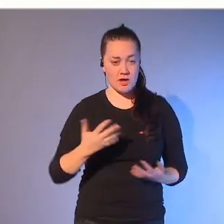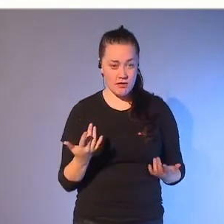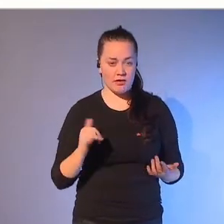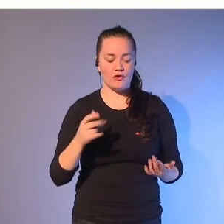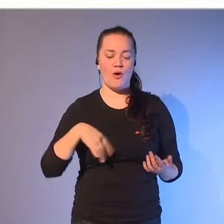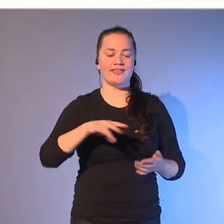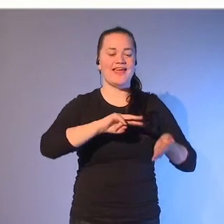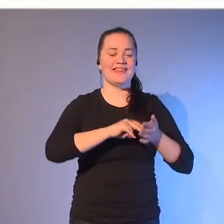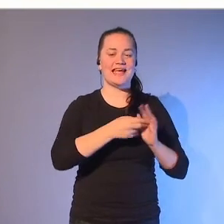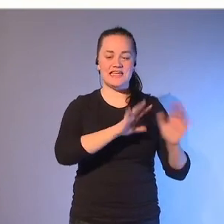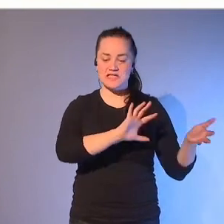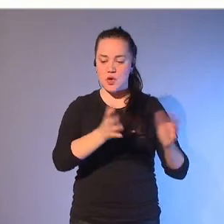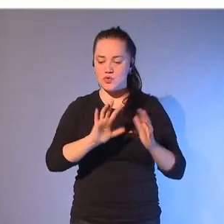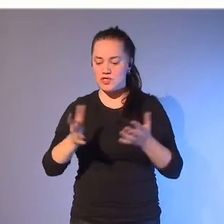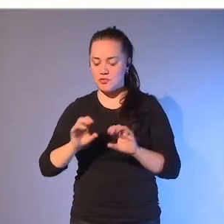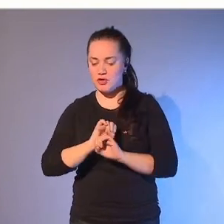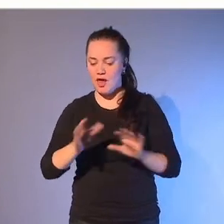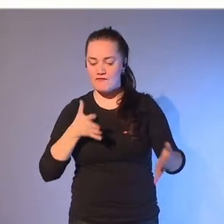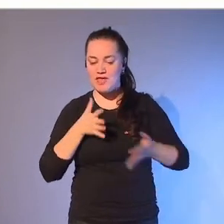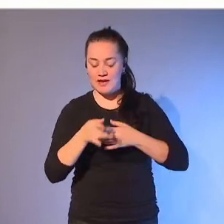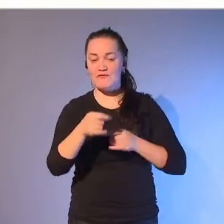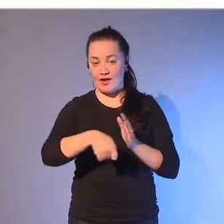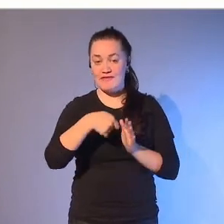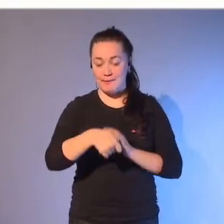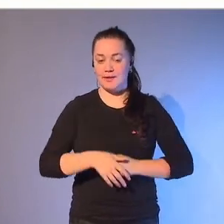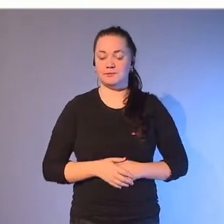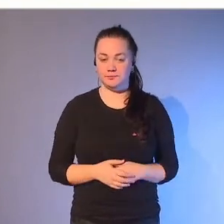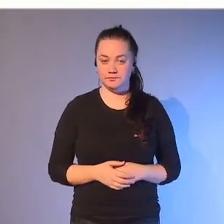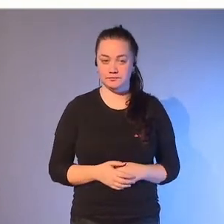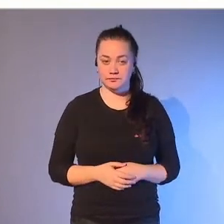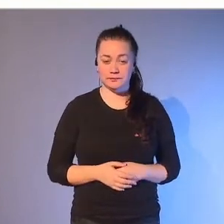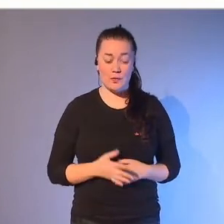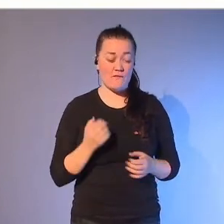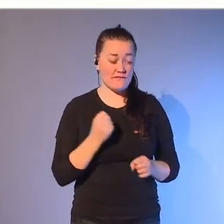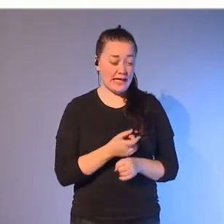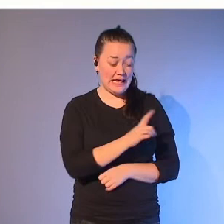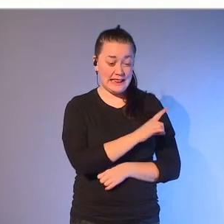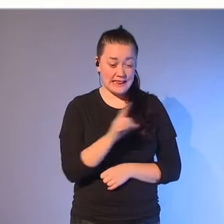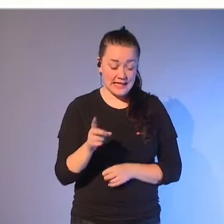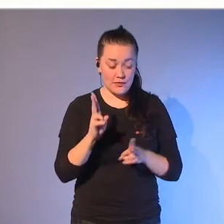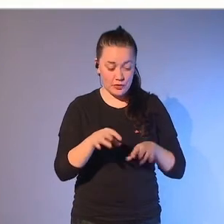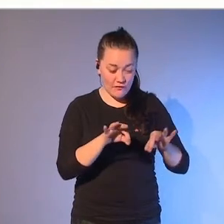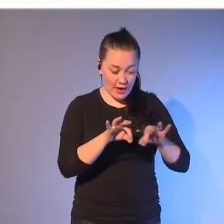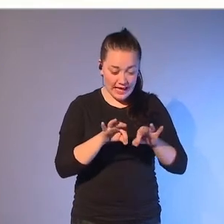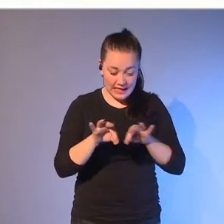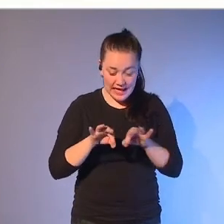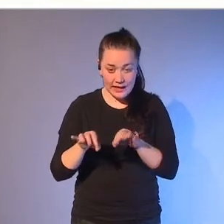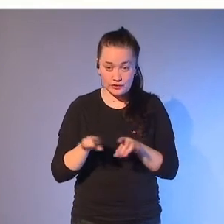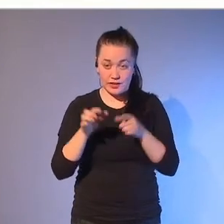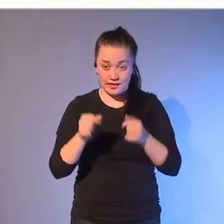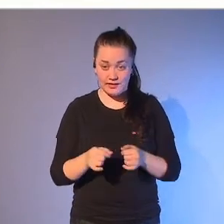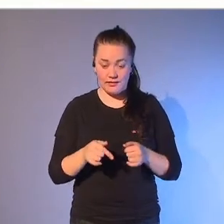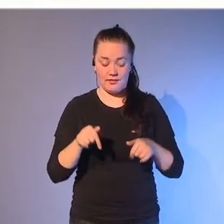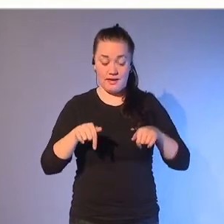det tekniske utstyr som skulle til for å få til en sånn film, og den tiden det tok å redigere og sånne ting. I